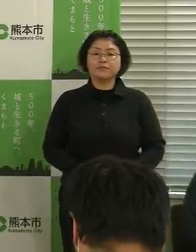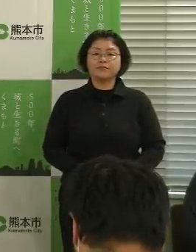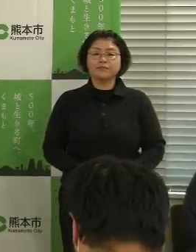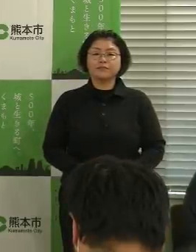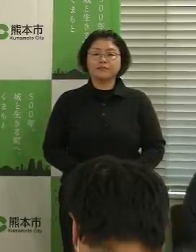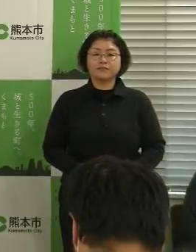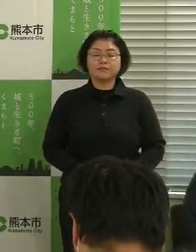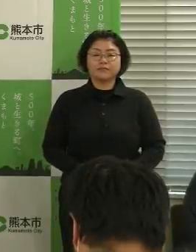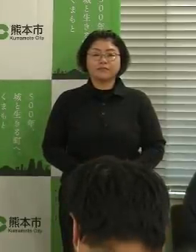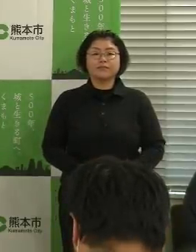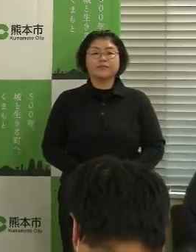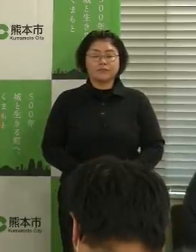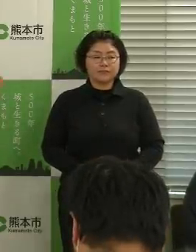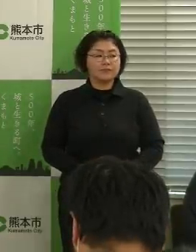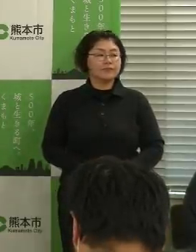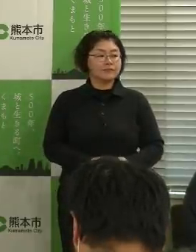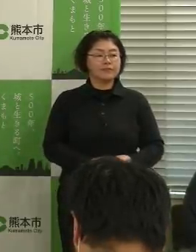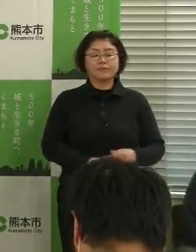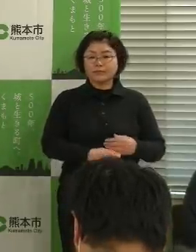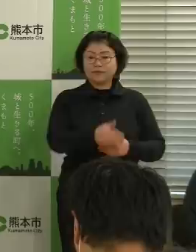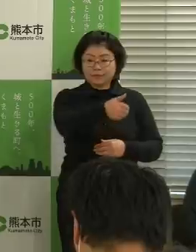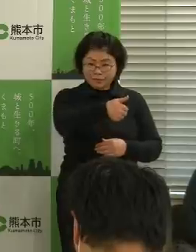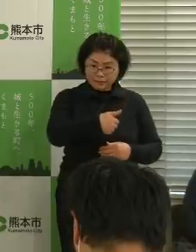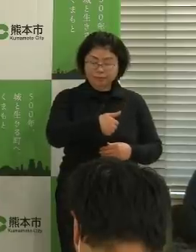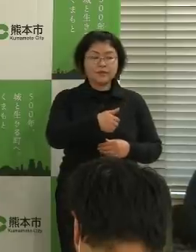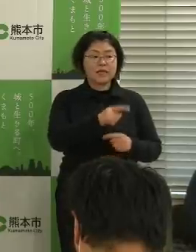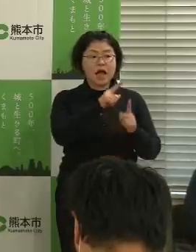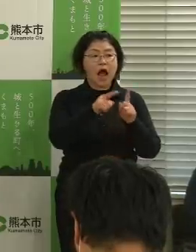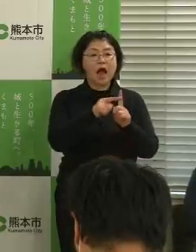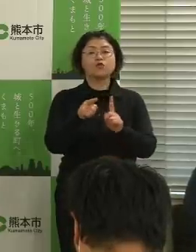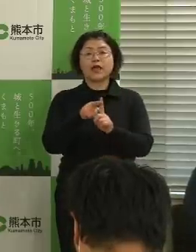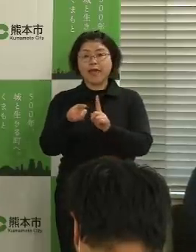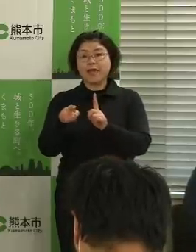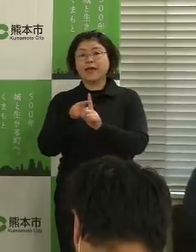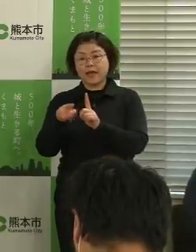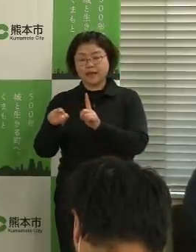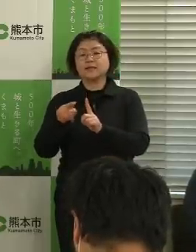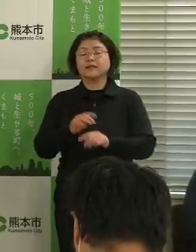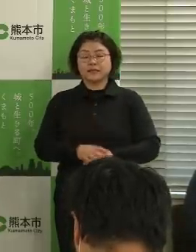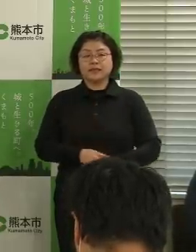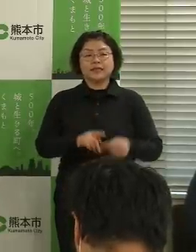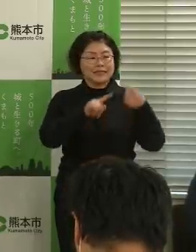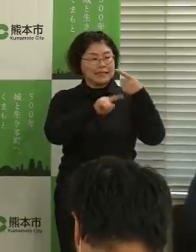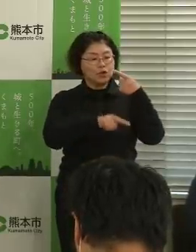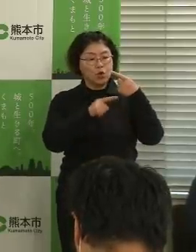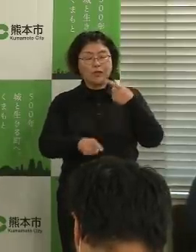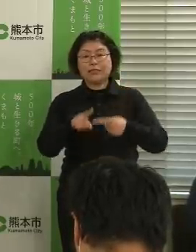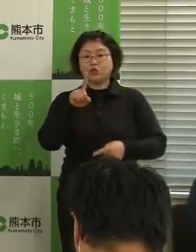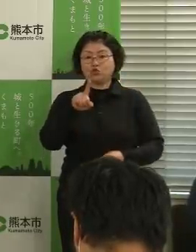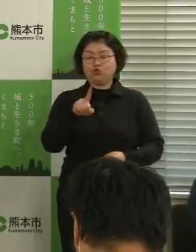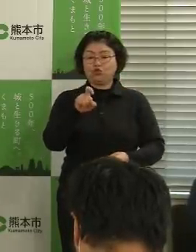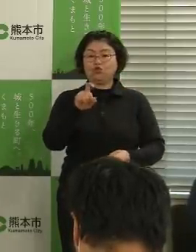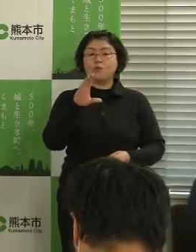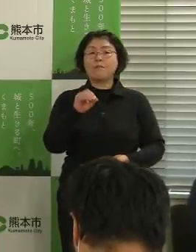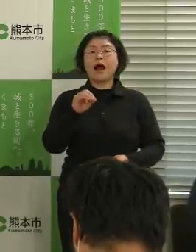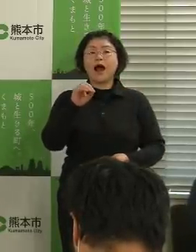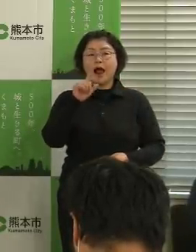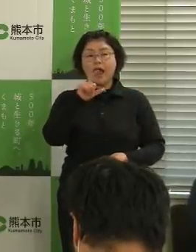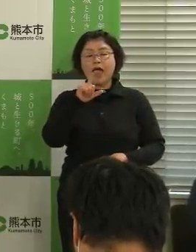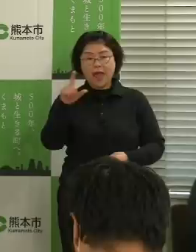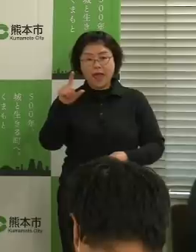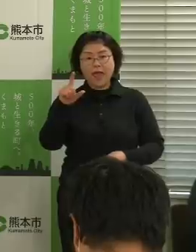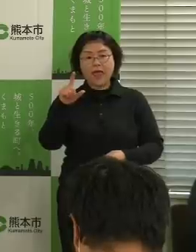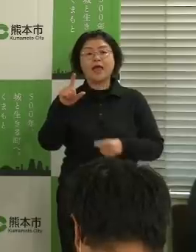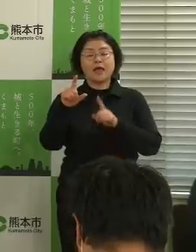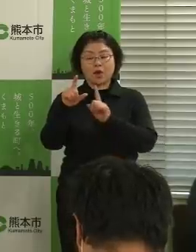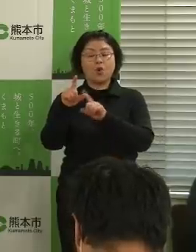ありがとうございます。はい、それでは各社からお受けします。 はい、 RKK です。1人当たり10万円の給付金、特別定額給付